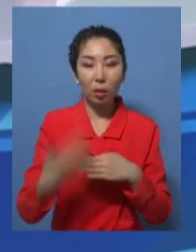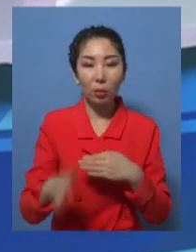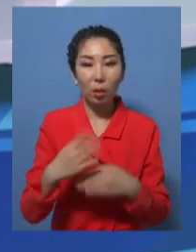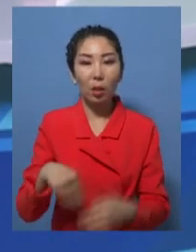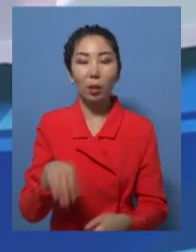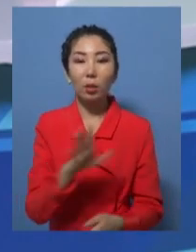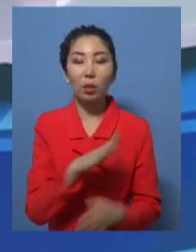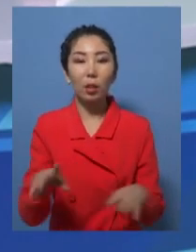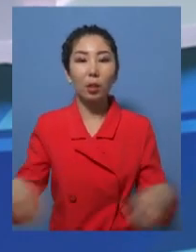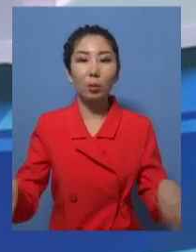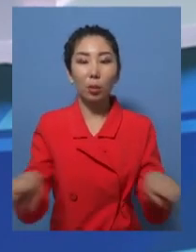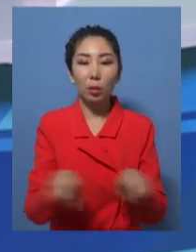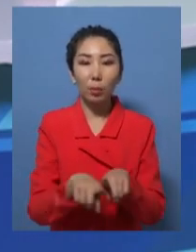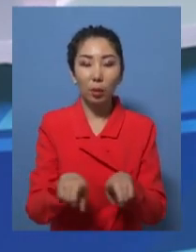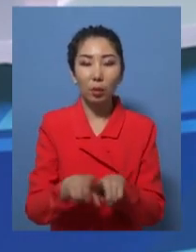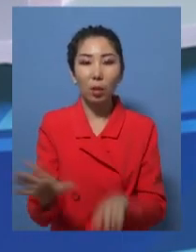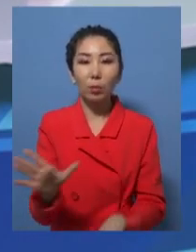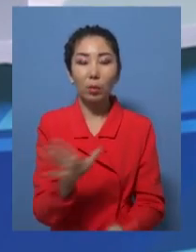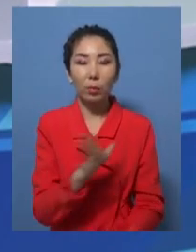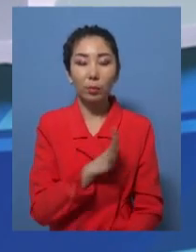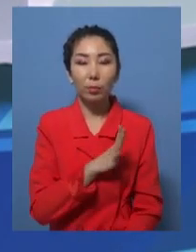кейін сәйкесінше ол да жаңағы